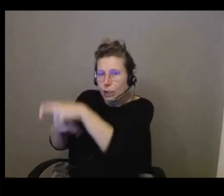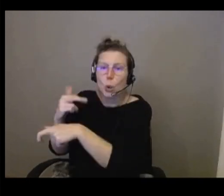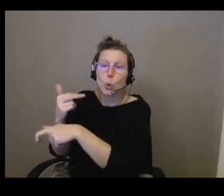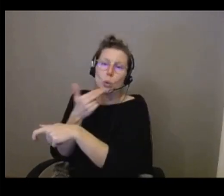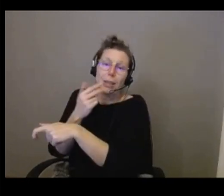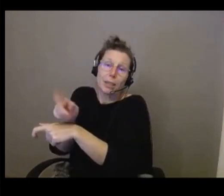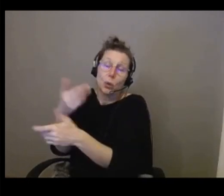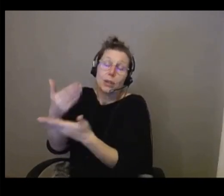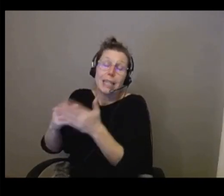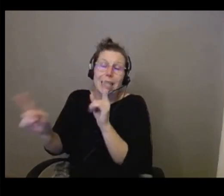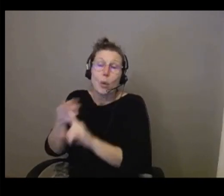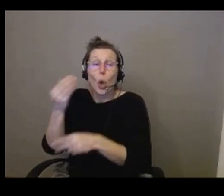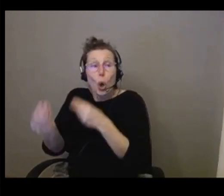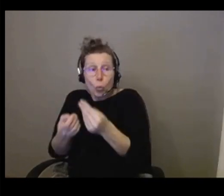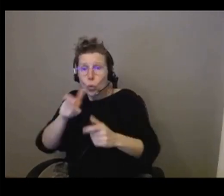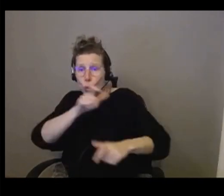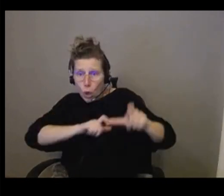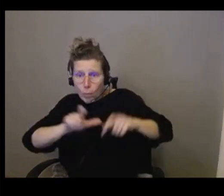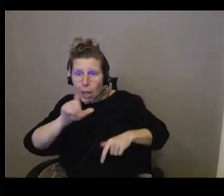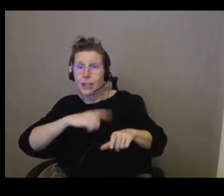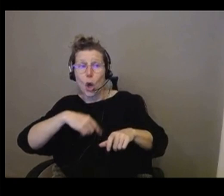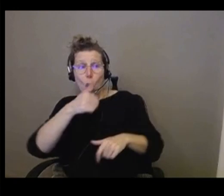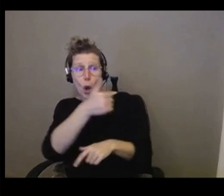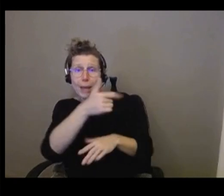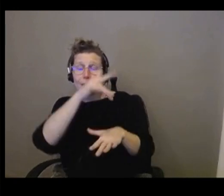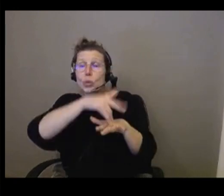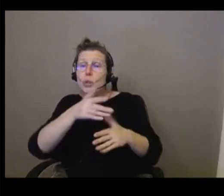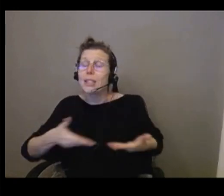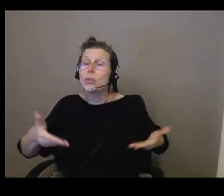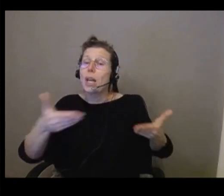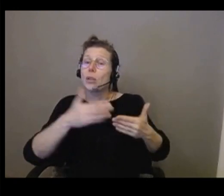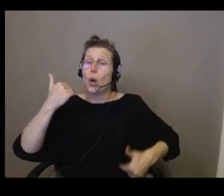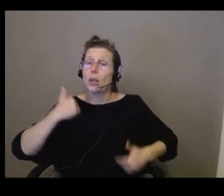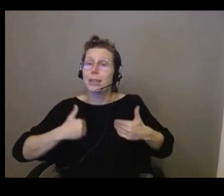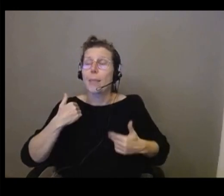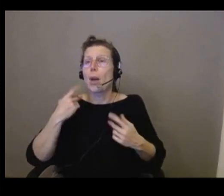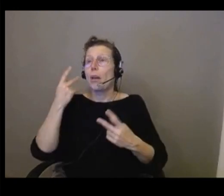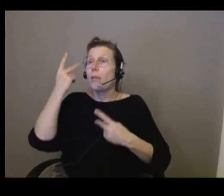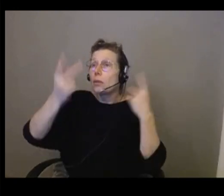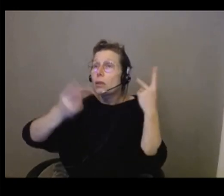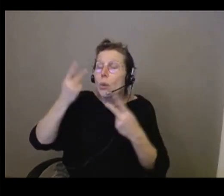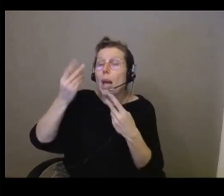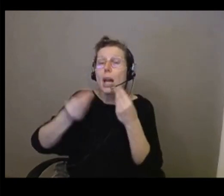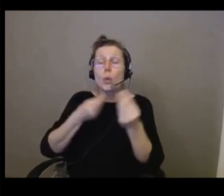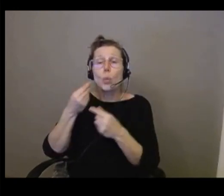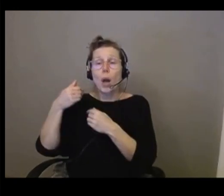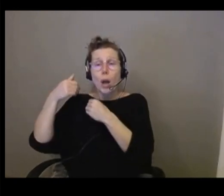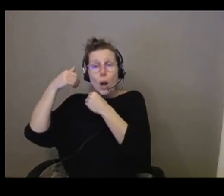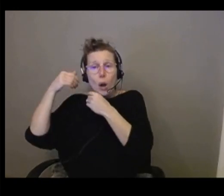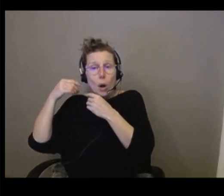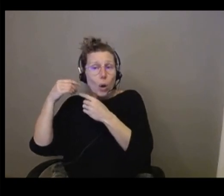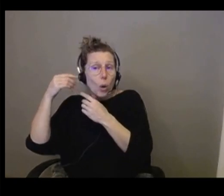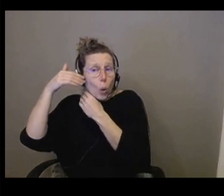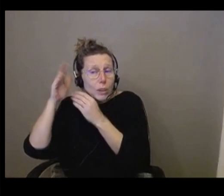que ce soit le handicap visuel, le handicap auditif, ou le handicap moteur, avec un certain Michael Jérémias qui nous